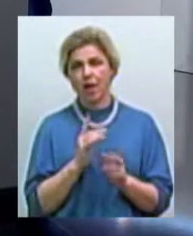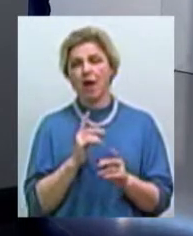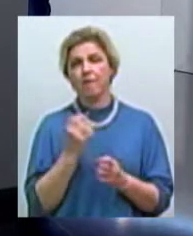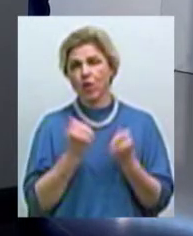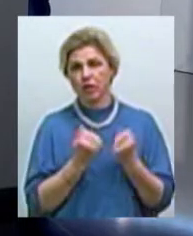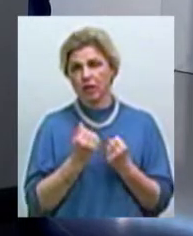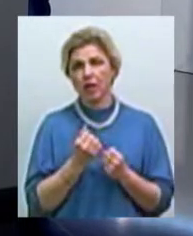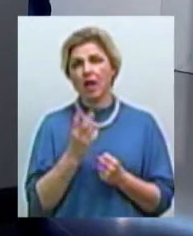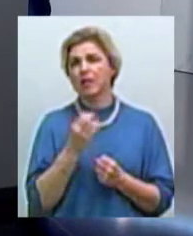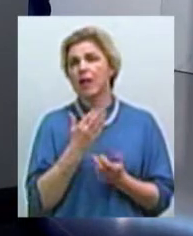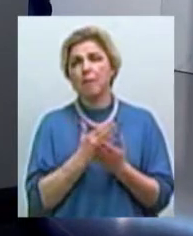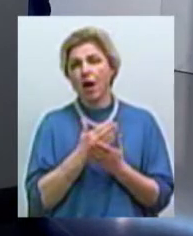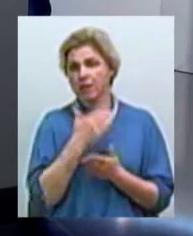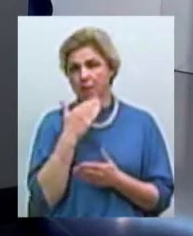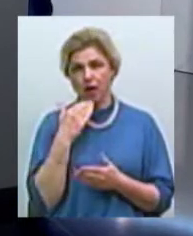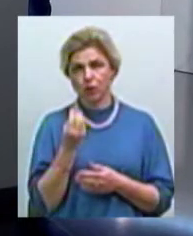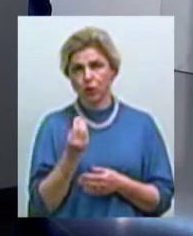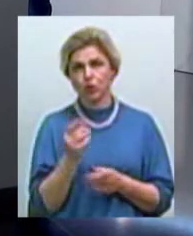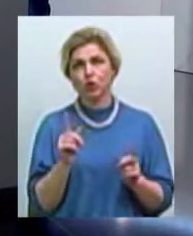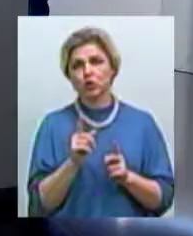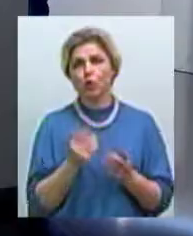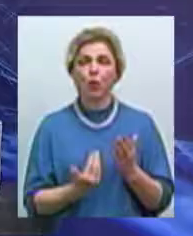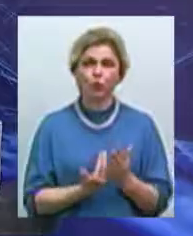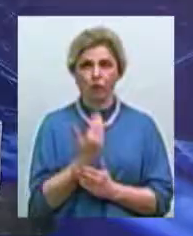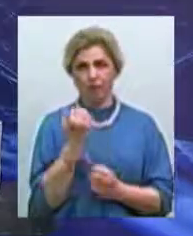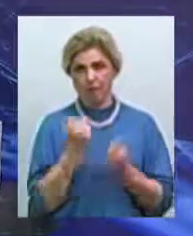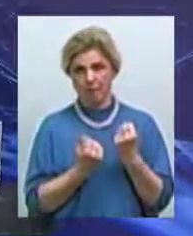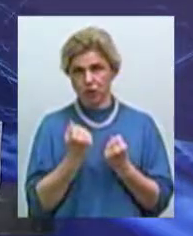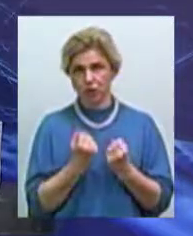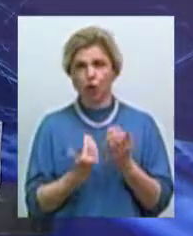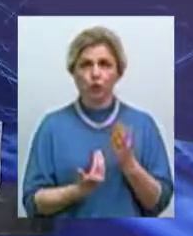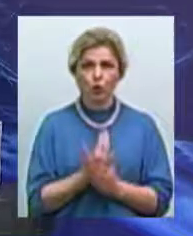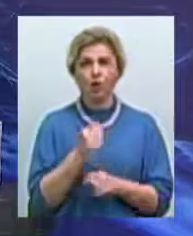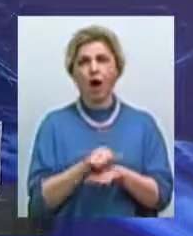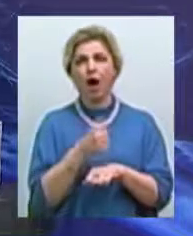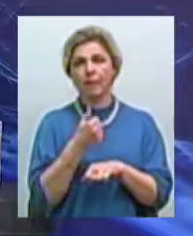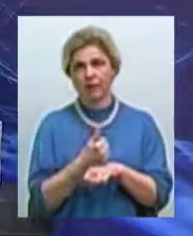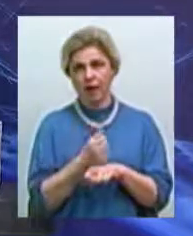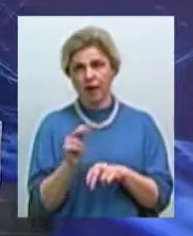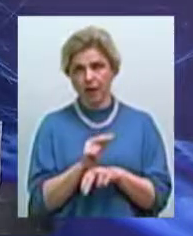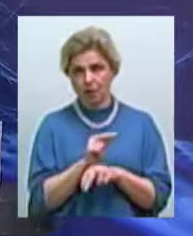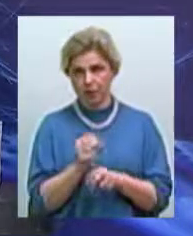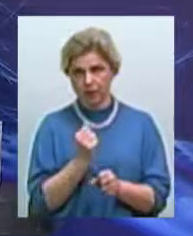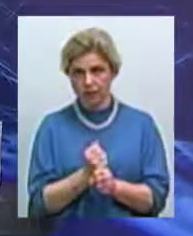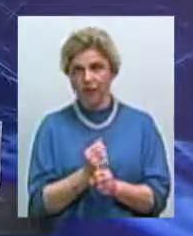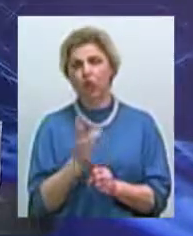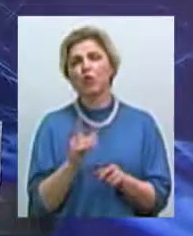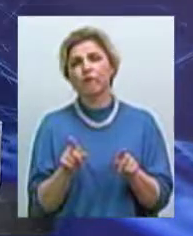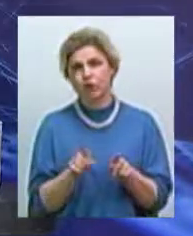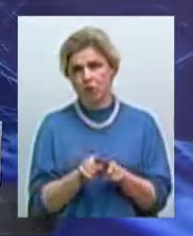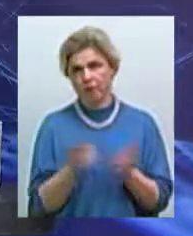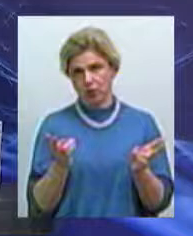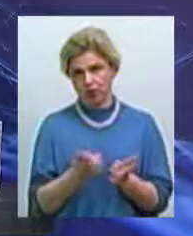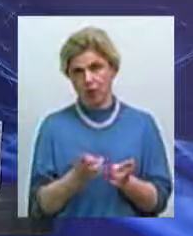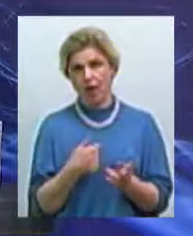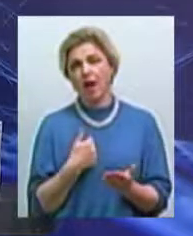не мають сильно багато коштів для того, щоб оновити транспортні засоби, щоб зробити капітальний ремонт. Але все одно потрібно. Я приведу приклад,